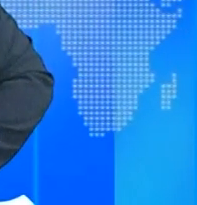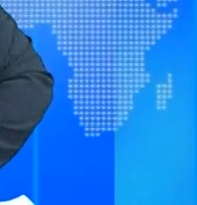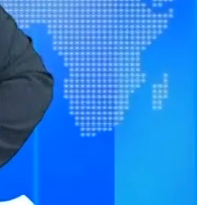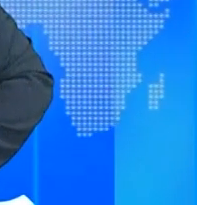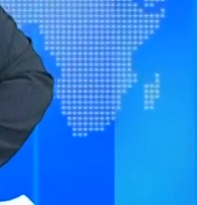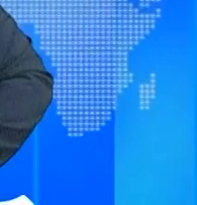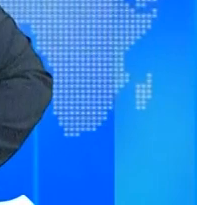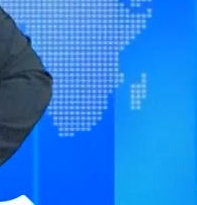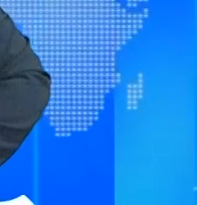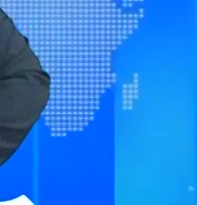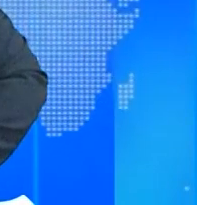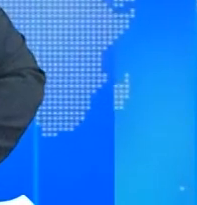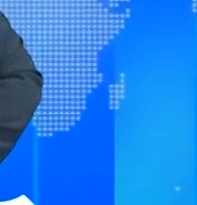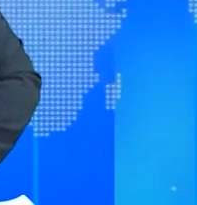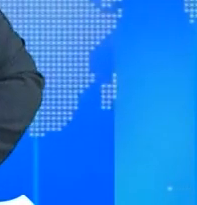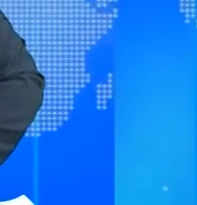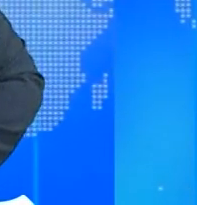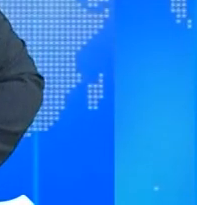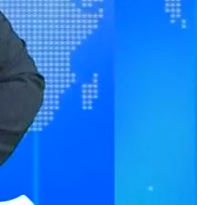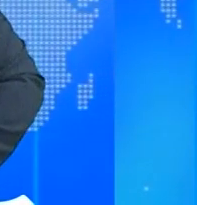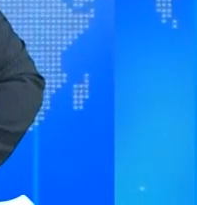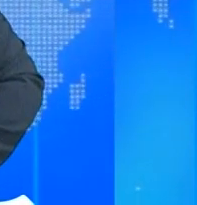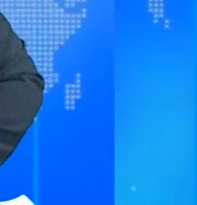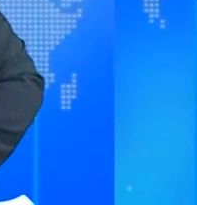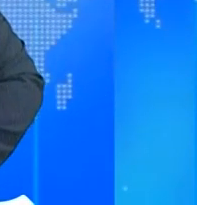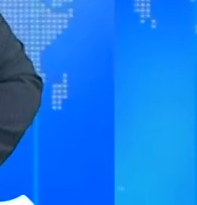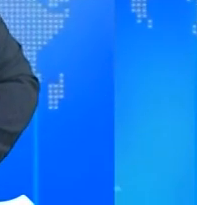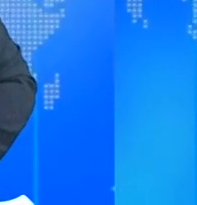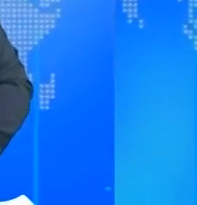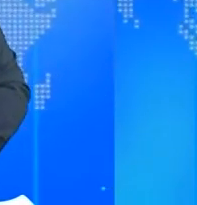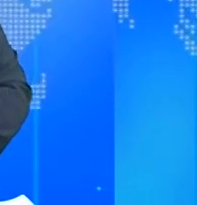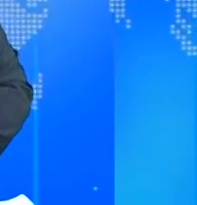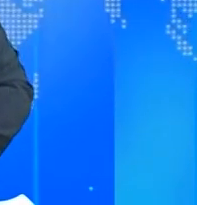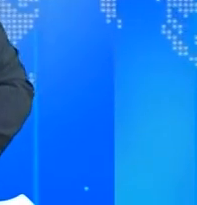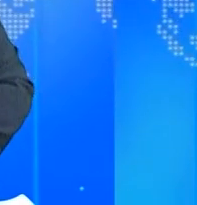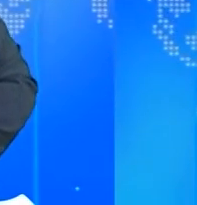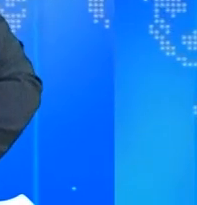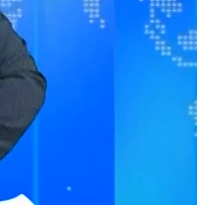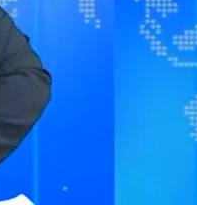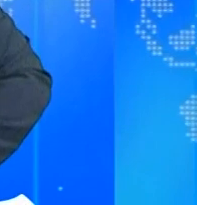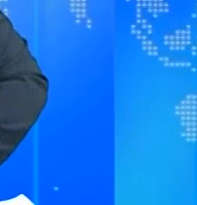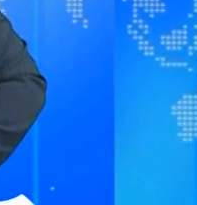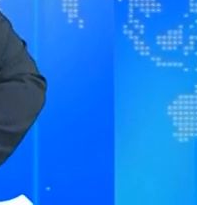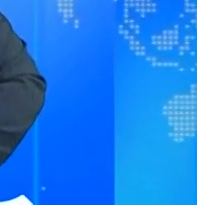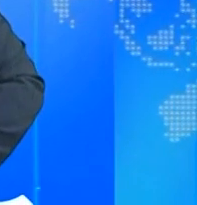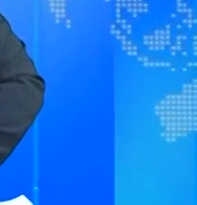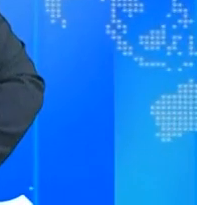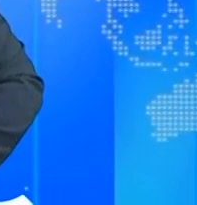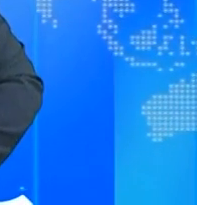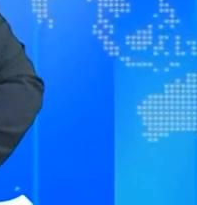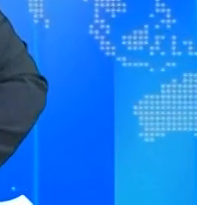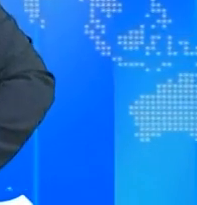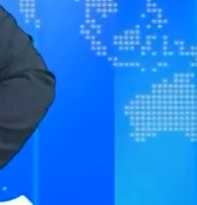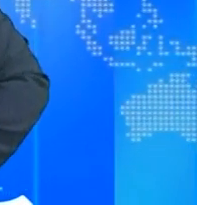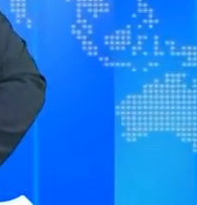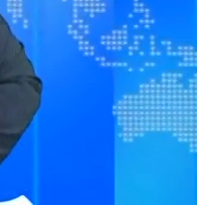dispositions avec l'usage de sacs poubelles biodégradables. Dans ce journal, nous ferons, vous l'avez compris, un coup de